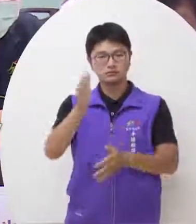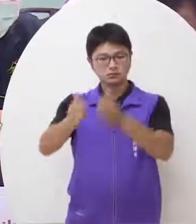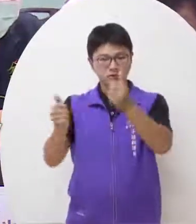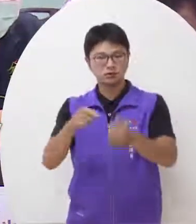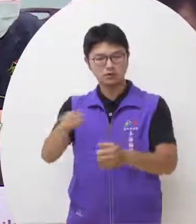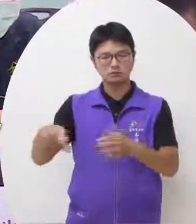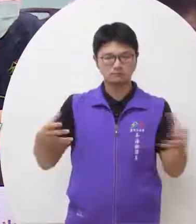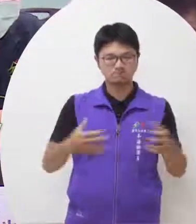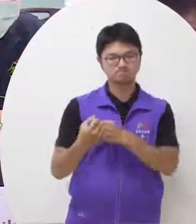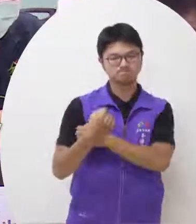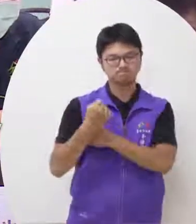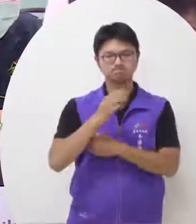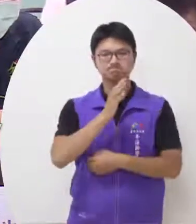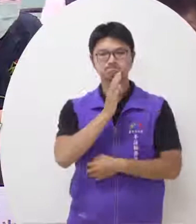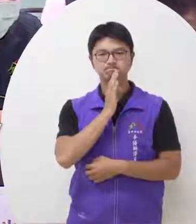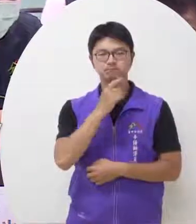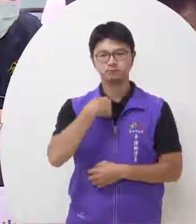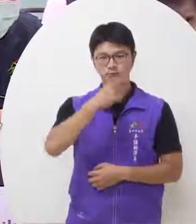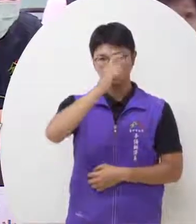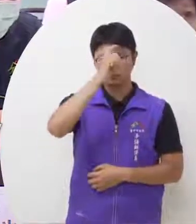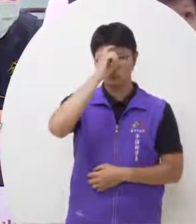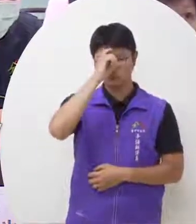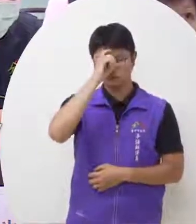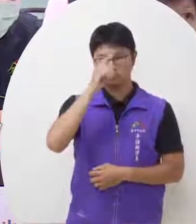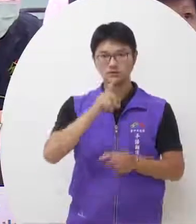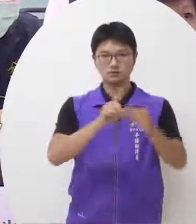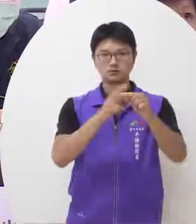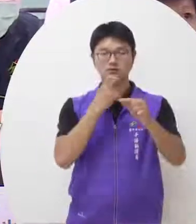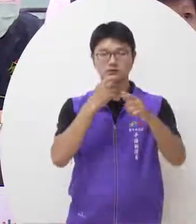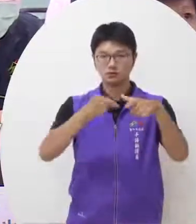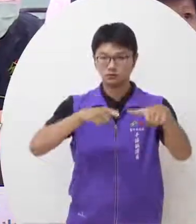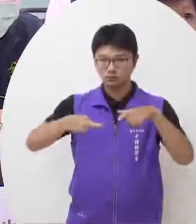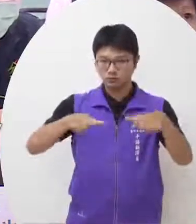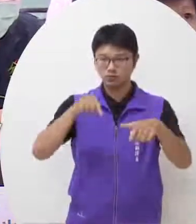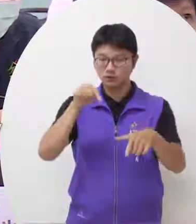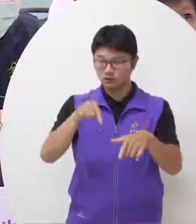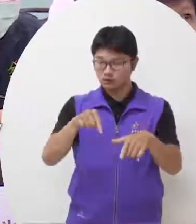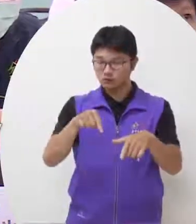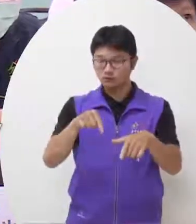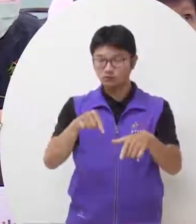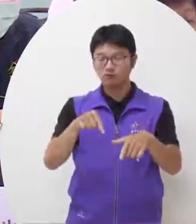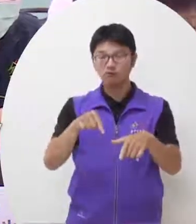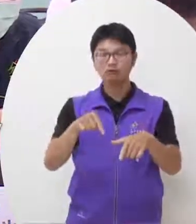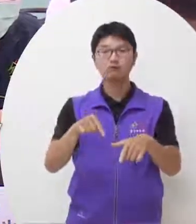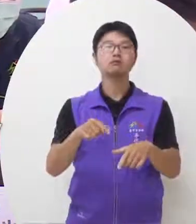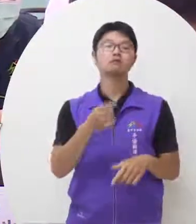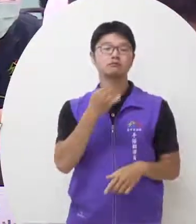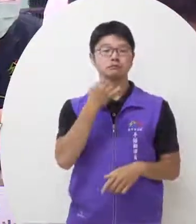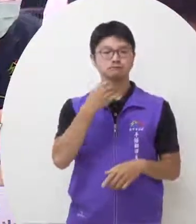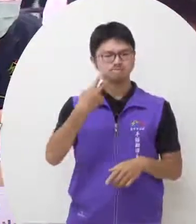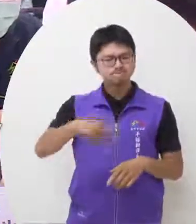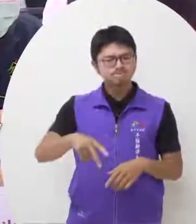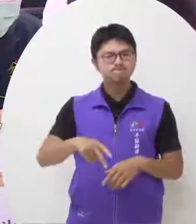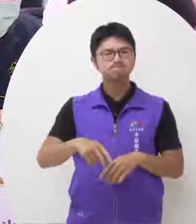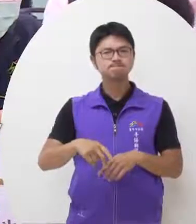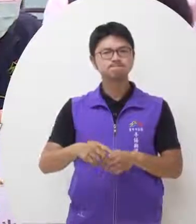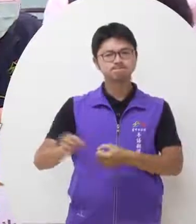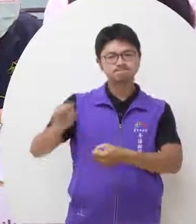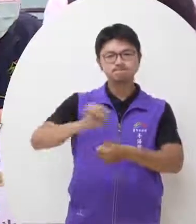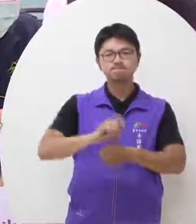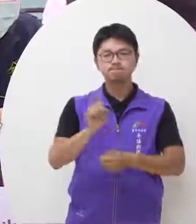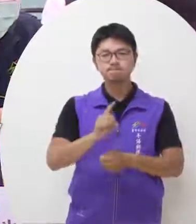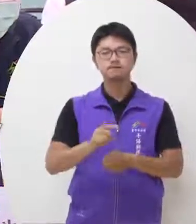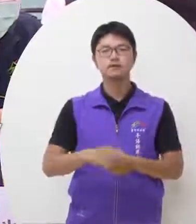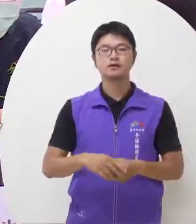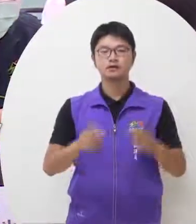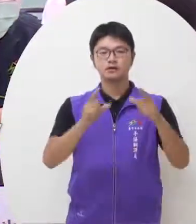我们希望就是在这个中央公园的部分哈，它还有一些可以营造成为国际大都